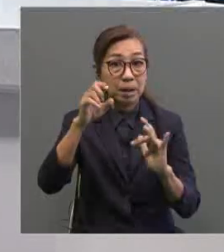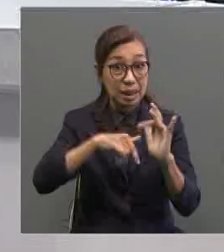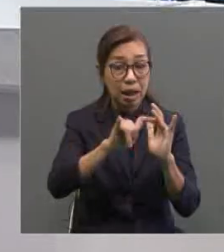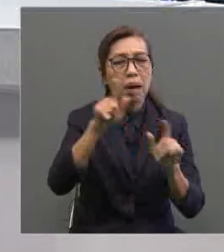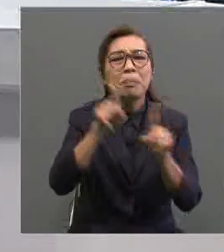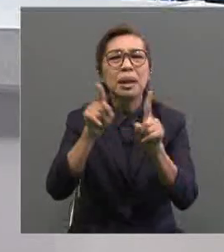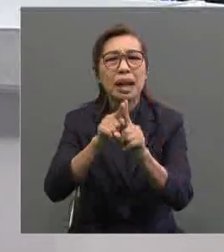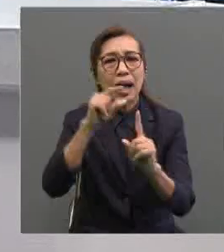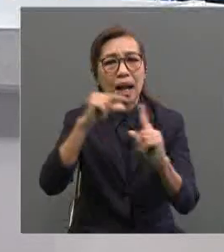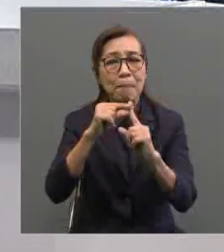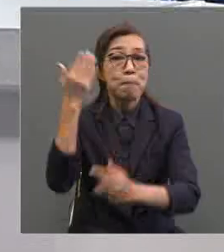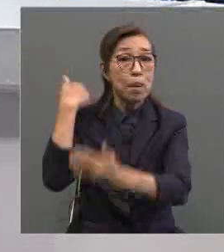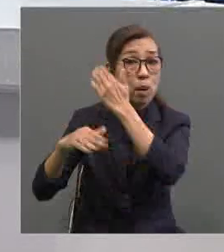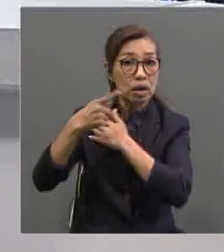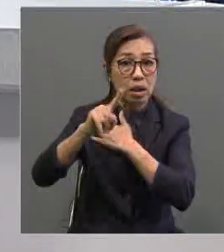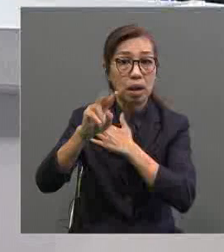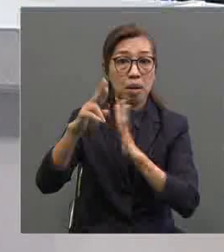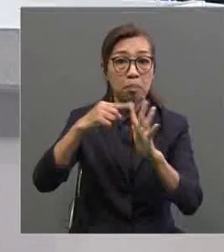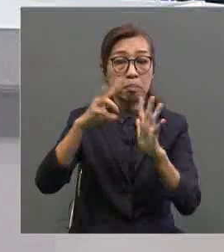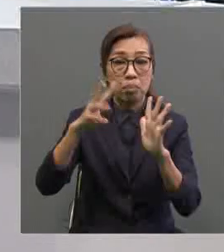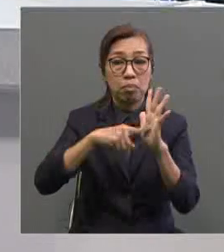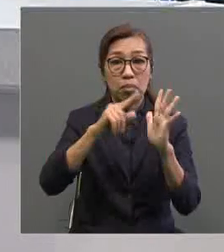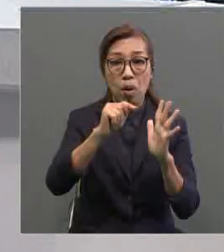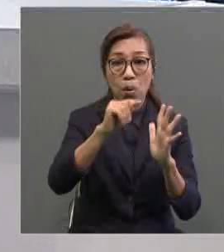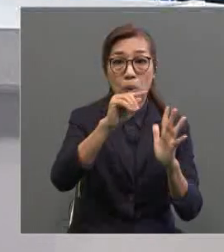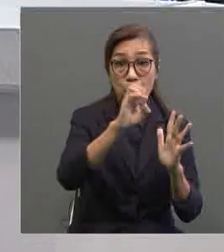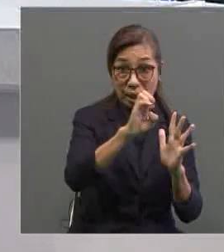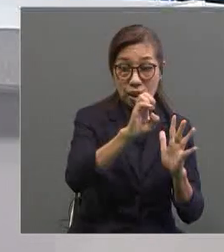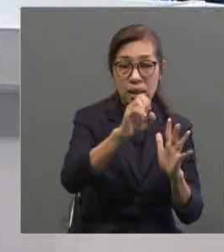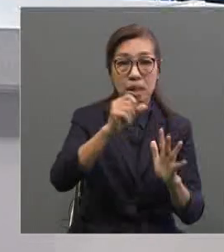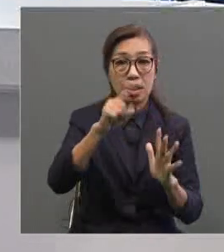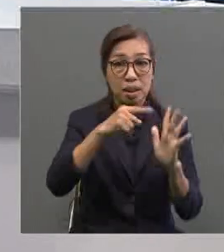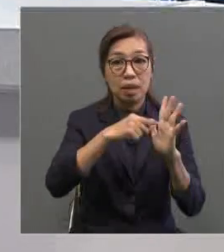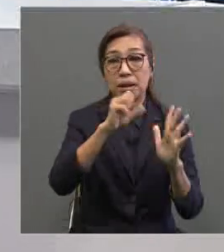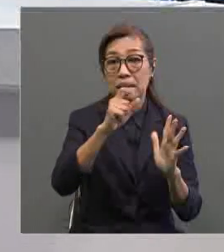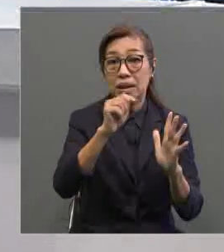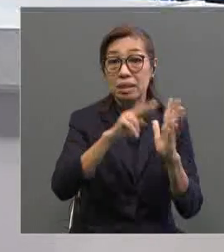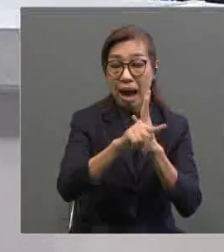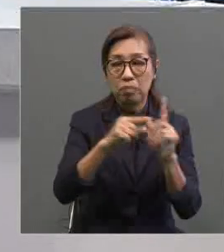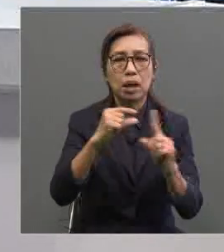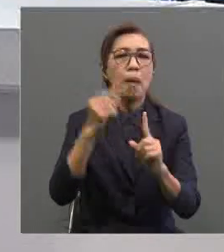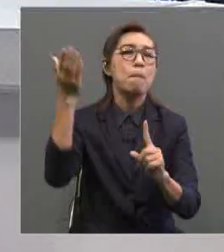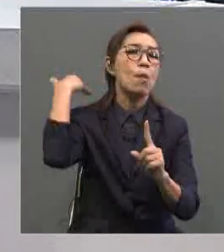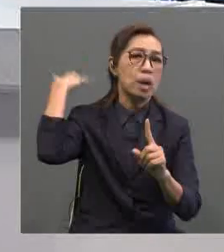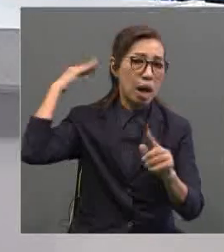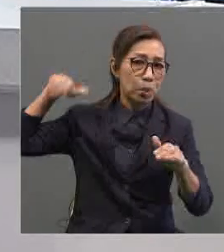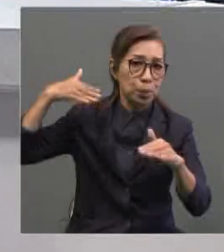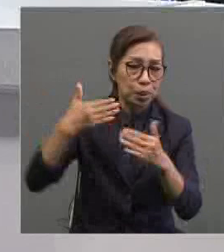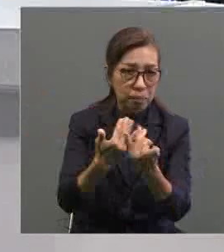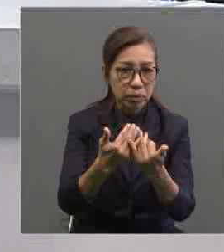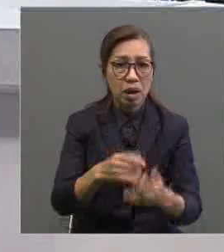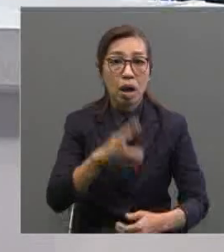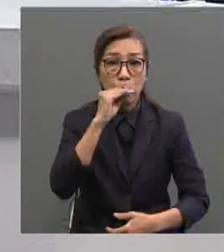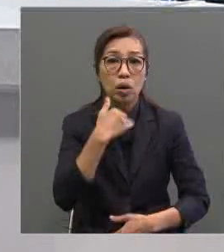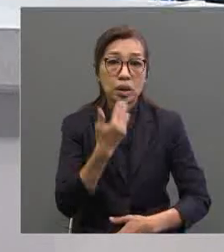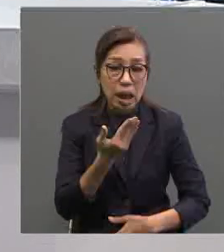ประวัติศาสตร์ไงก็เป็นคำไทยแท้ประวัติศาสตร์เนี่ยก็หมายถึงว่าสิ่งที่เราเรียกกันมาเรื่อยๆมันสืบทอดกันมาถามว่าผิดไหม